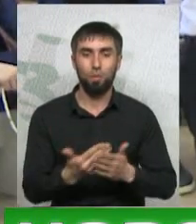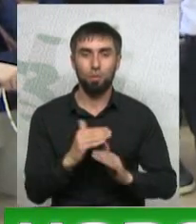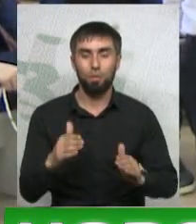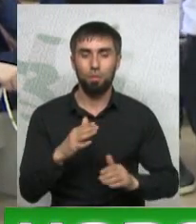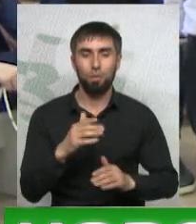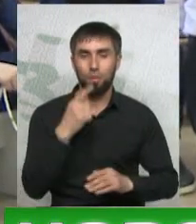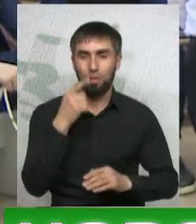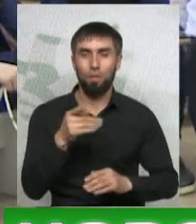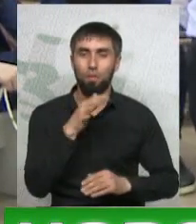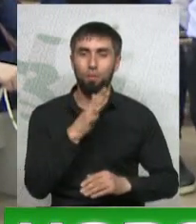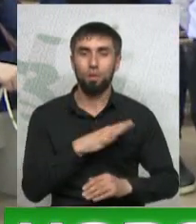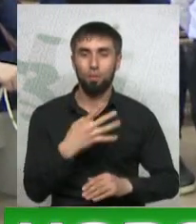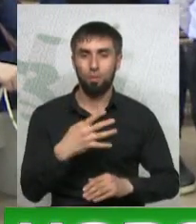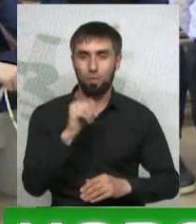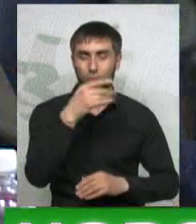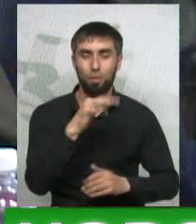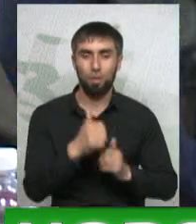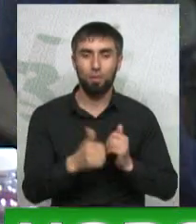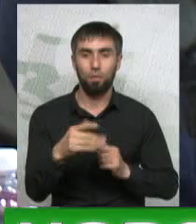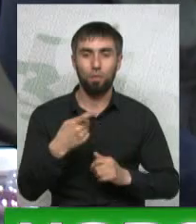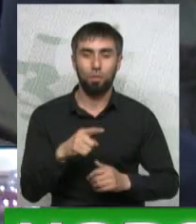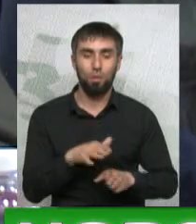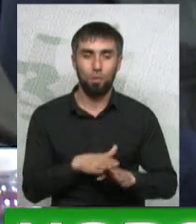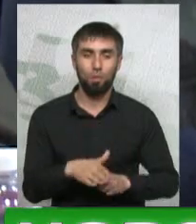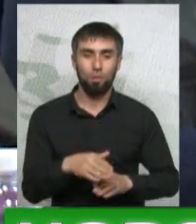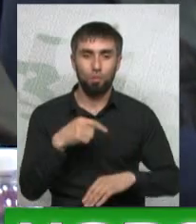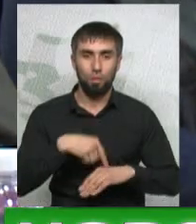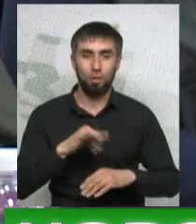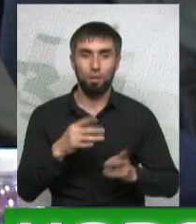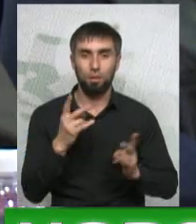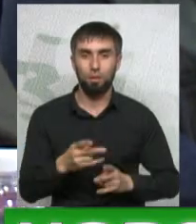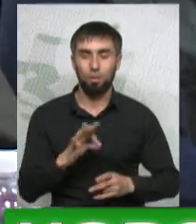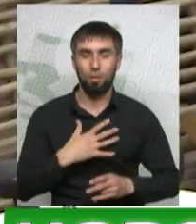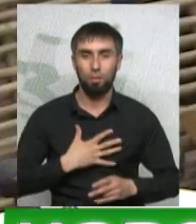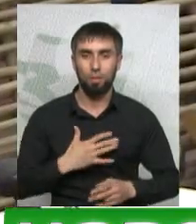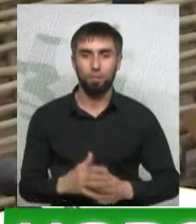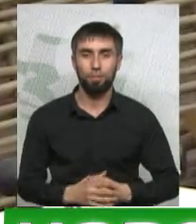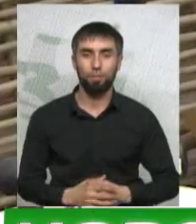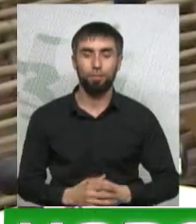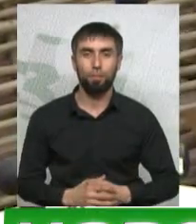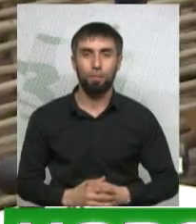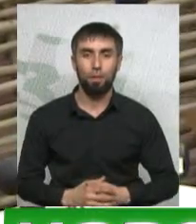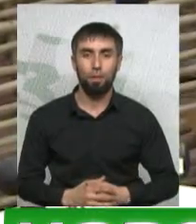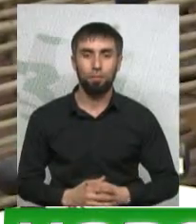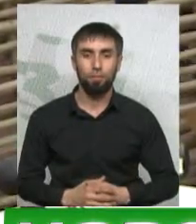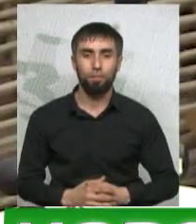по времени от событий 40-х, но каждый их номер полон чувств, трагедии и сопереживания.